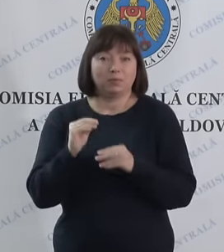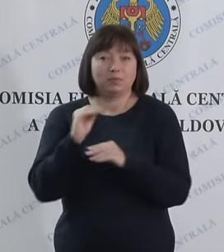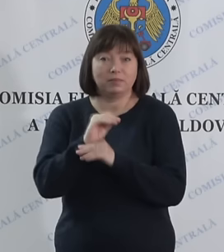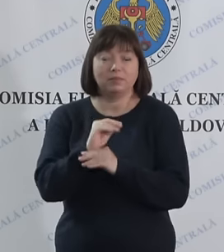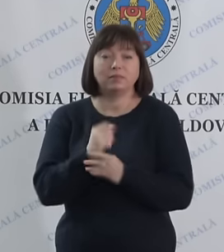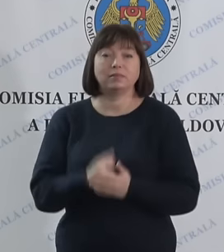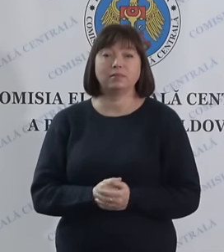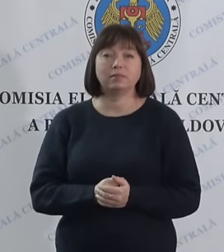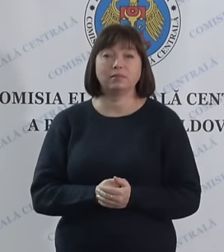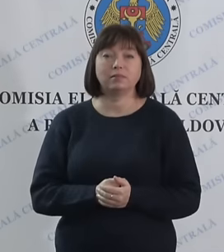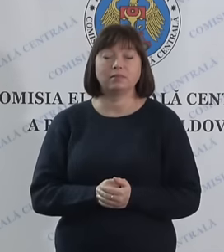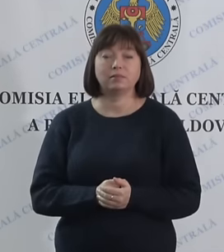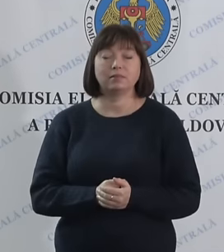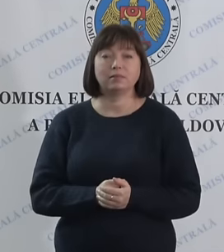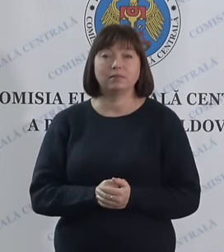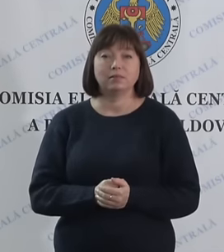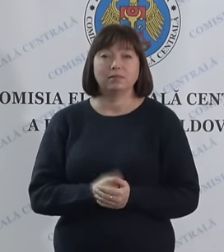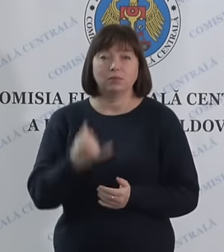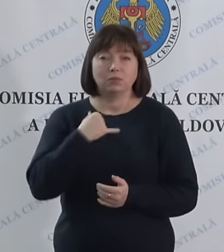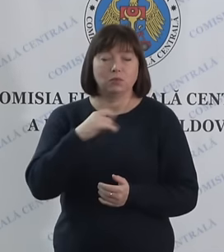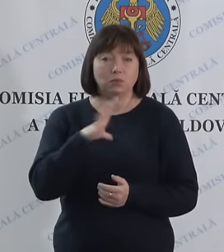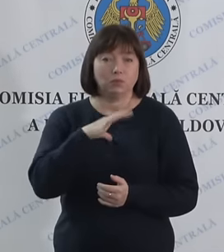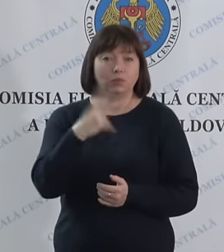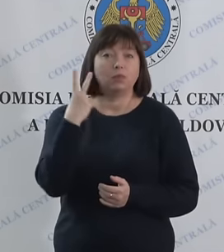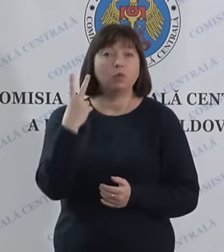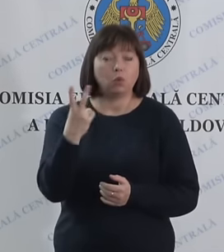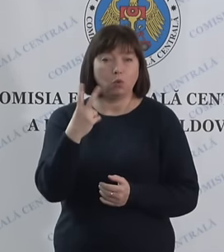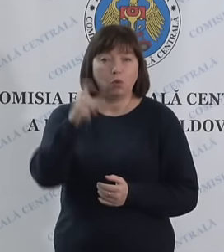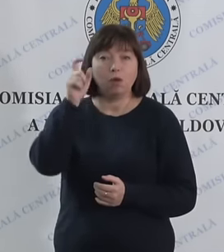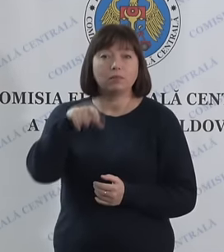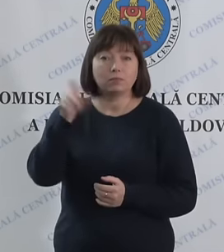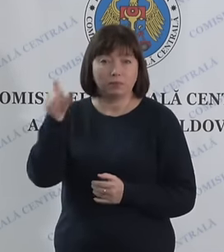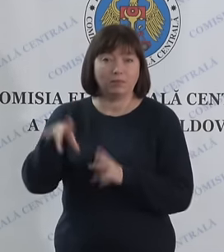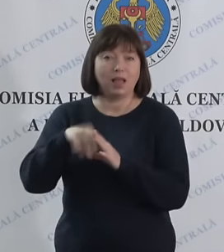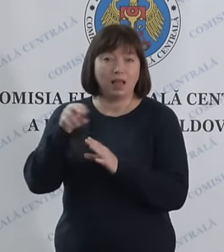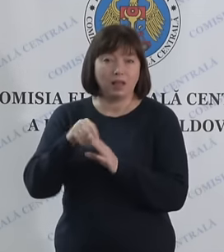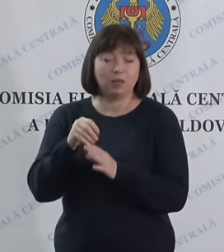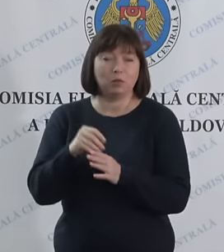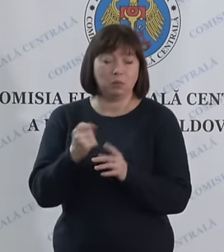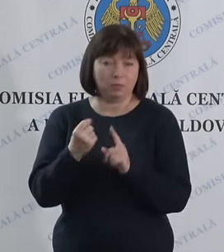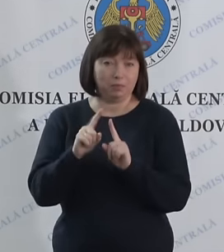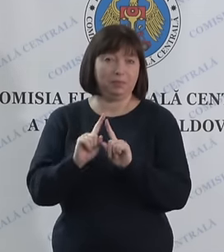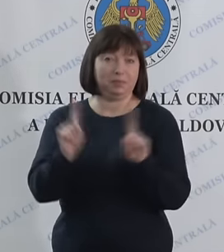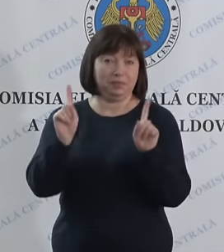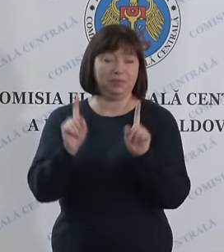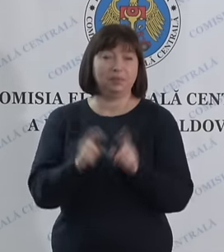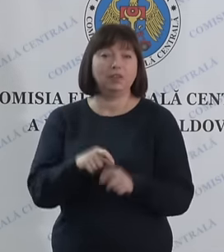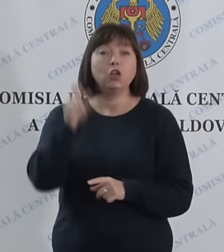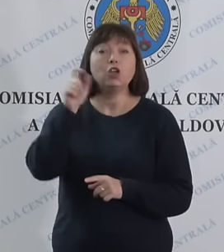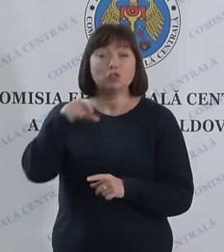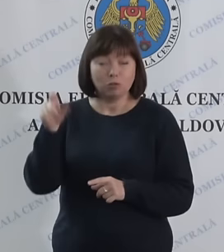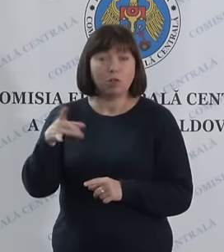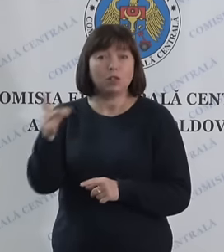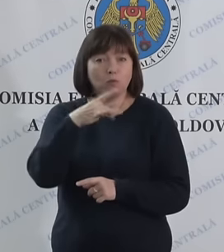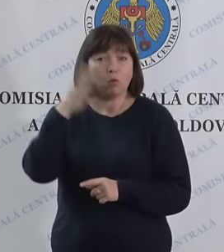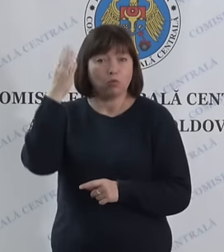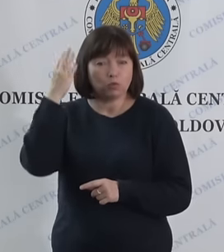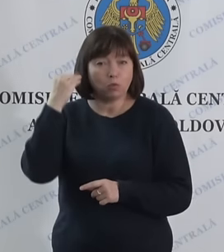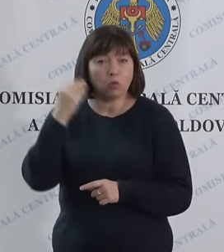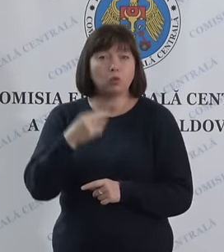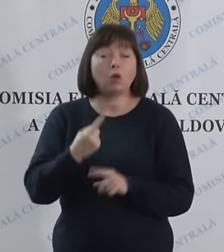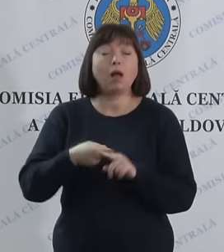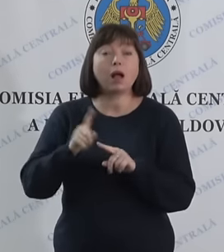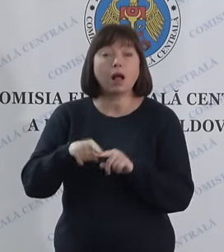că am avut doi alegători mai puțin obișnuiți, cetățenii Republicii Moldova, care